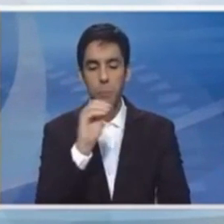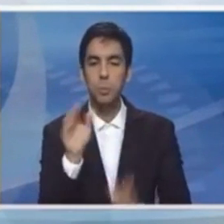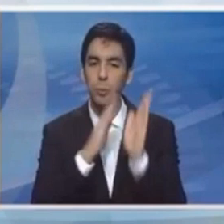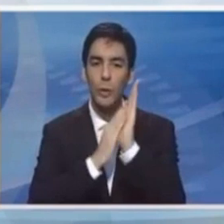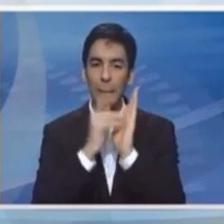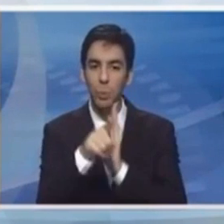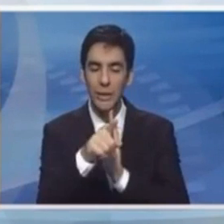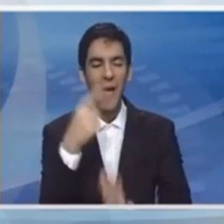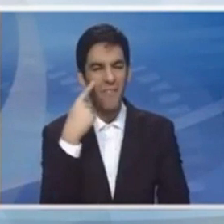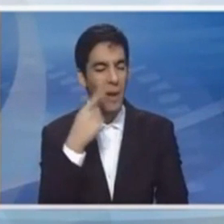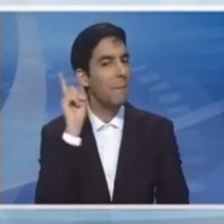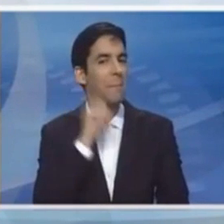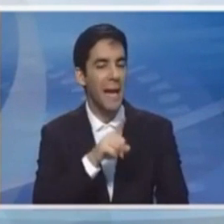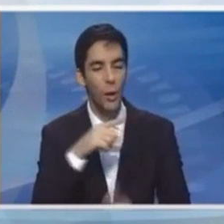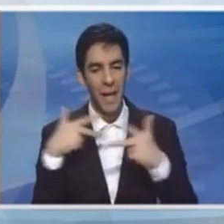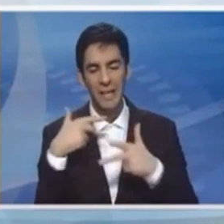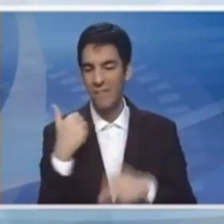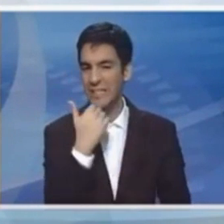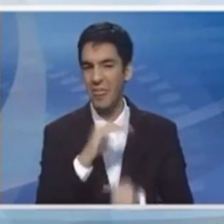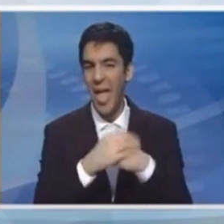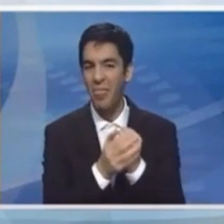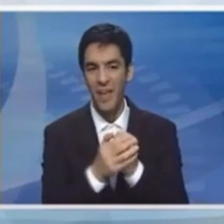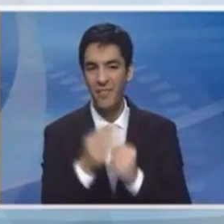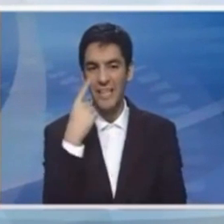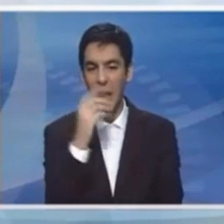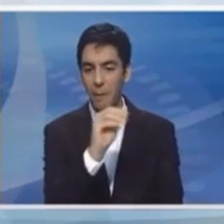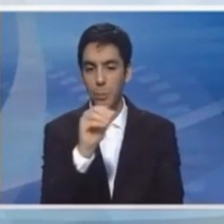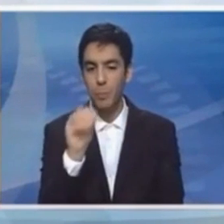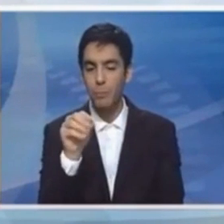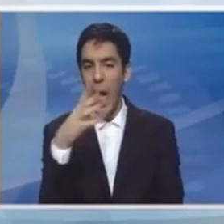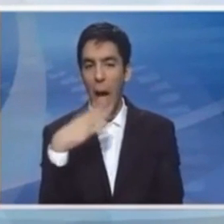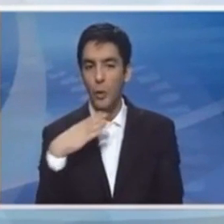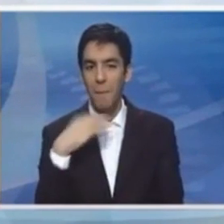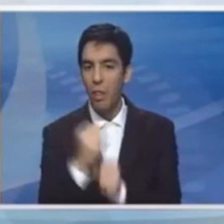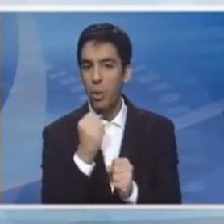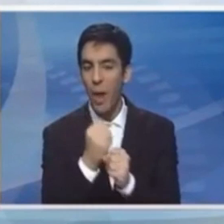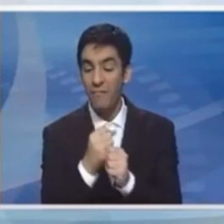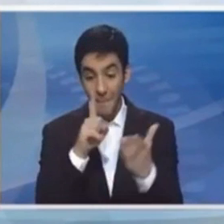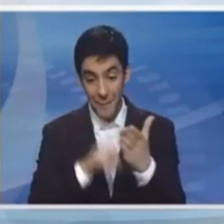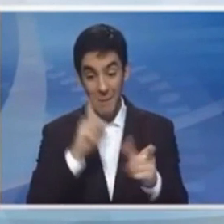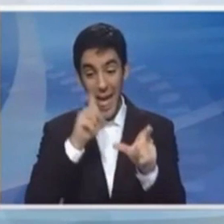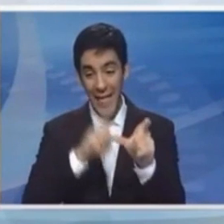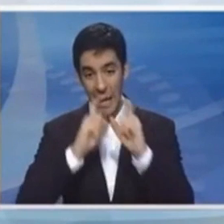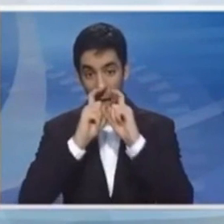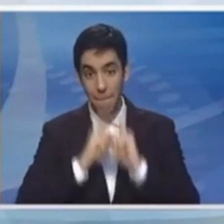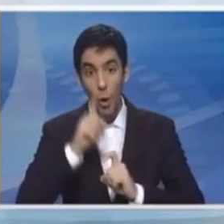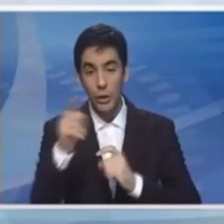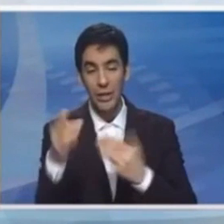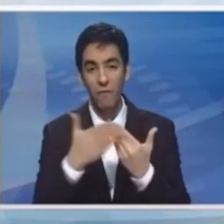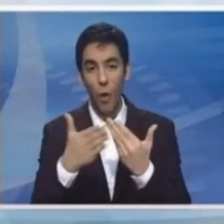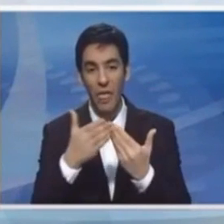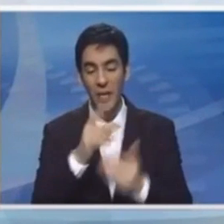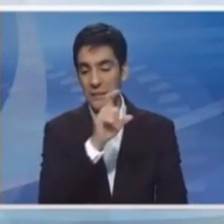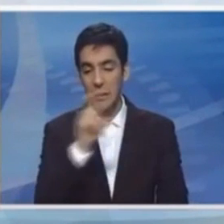σε ταράτσες και χωράφια, σε εγκατελειμμένα σπίτια και χωριά. Φυσικά, ένα επιπλέον πρόβλημα είναι ότι